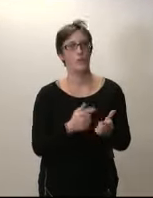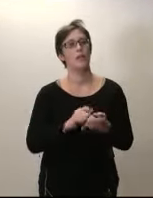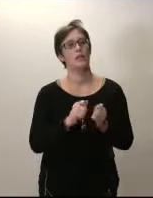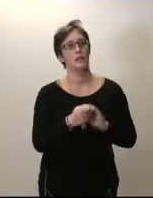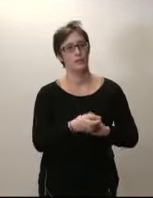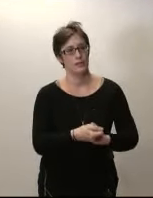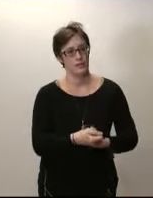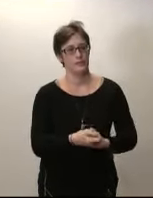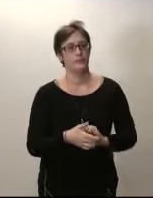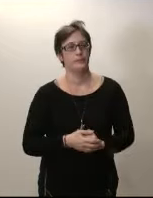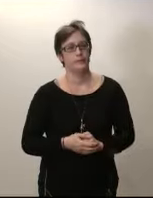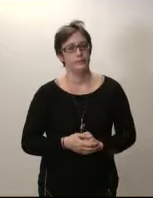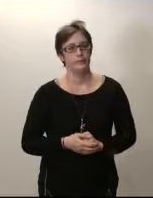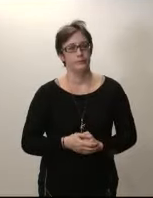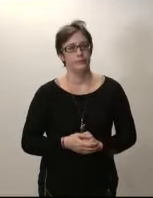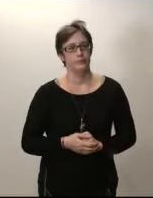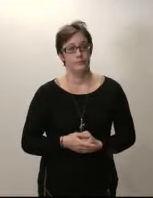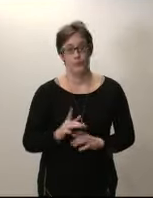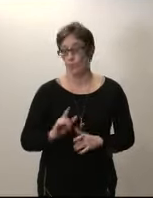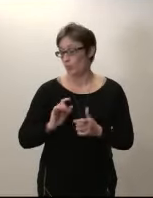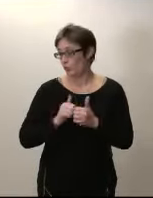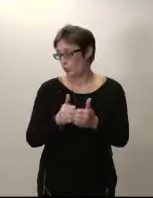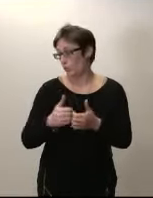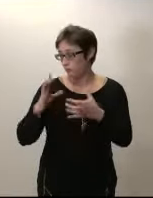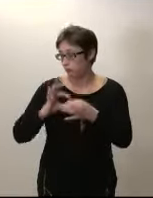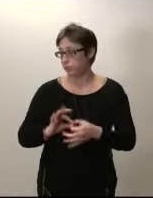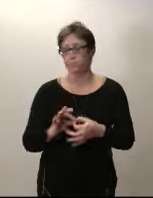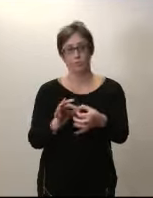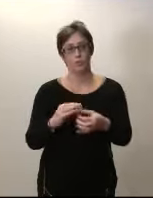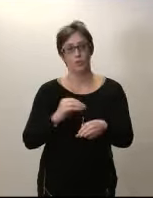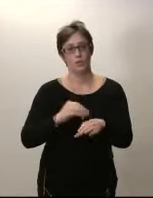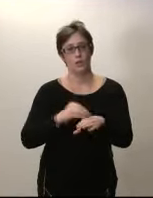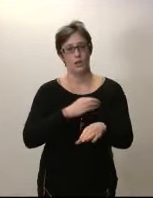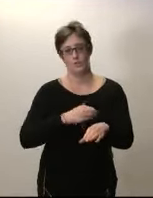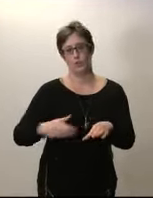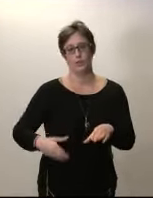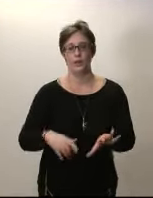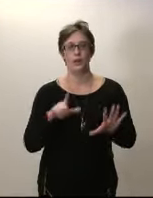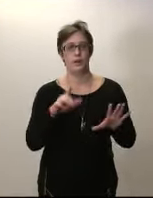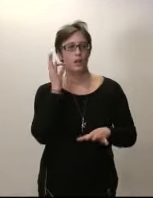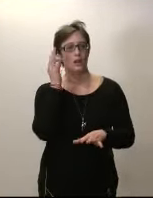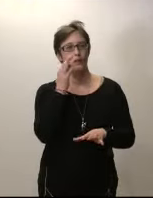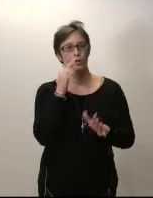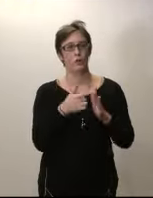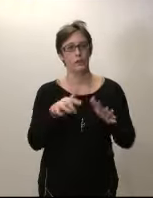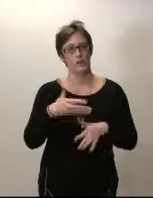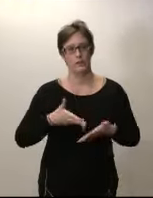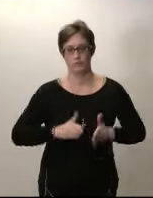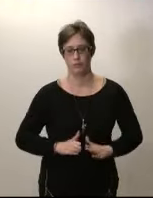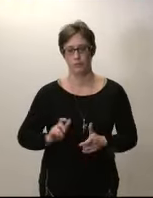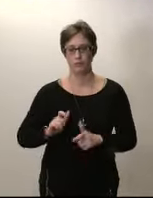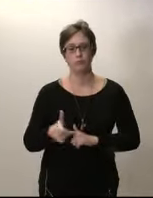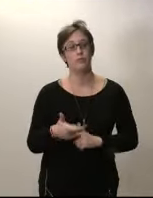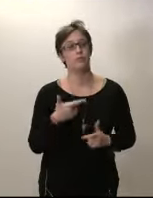Il s'agit de reconduire la délibération adoptée par le Conseil municipal le 7 avril 2015, à savoir la création de